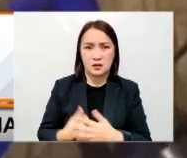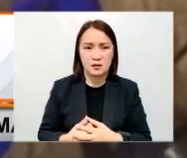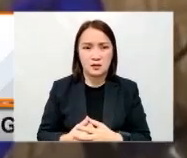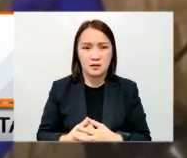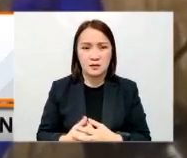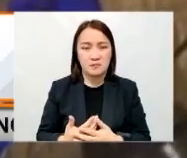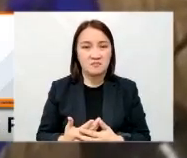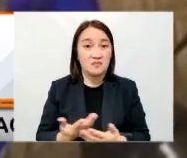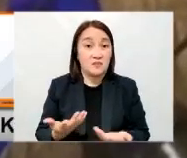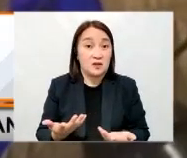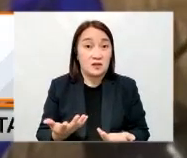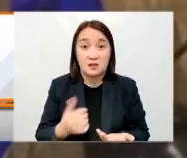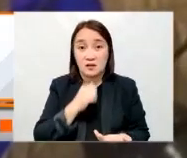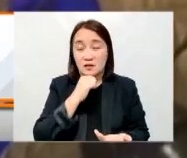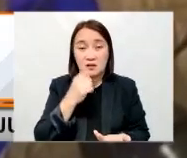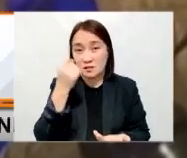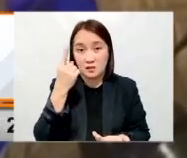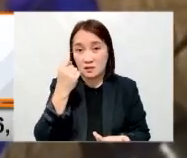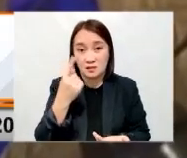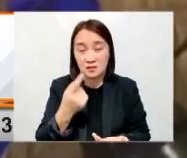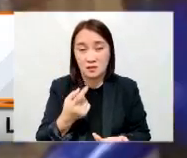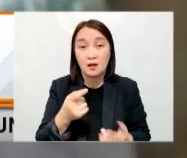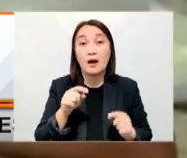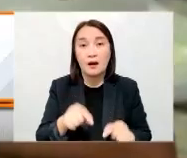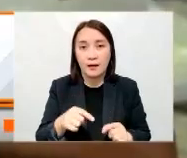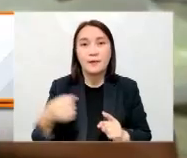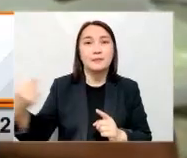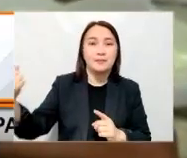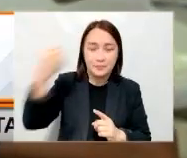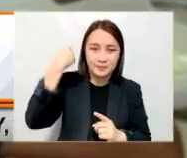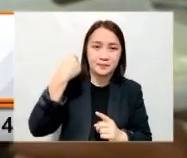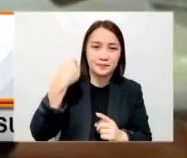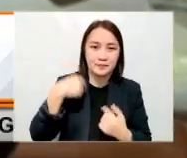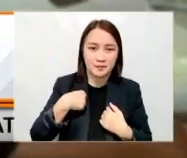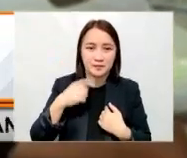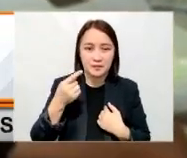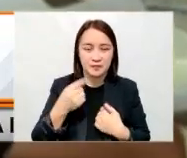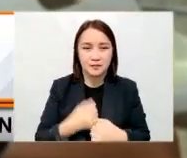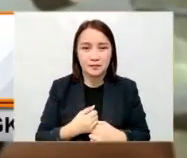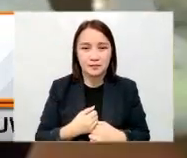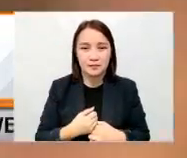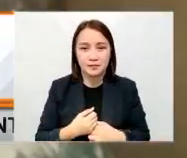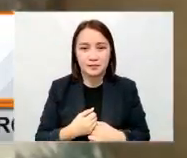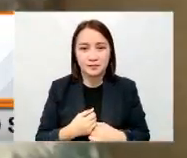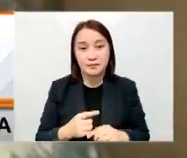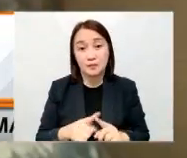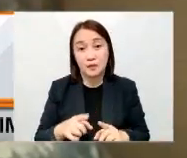Hindi siguro nila naintindihan ang sinabi ko. Kaya agad nila akong sinuntok. Nagsisisi naman ang mga